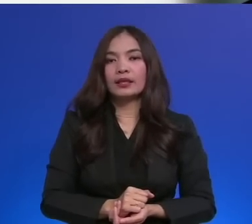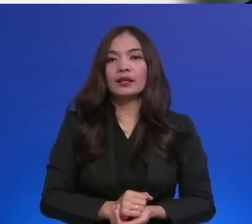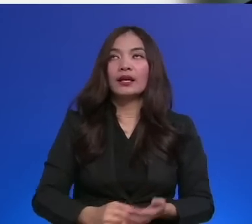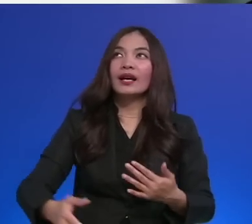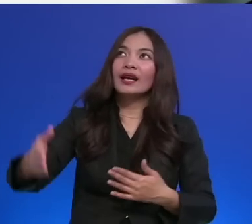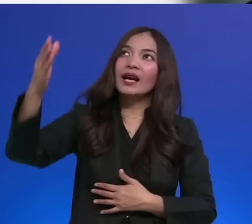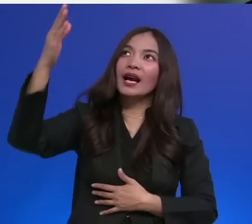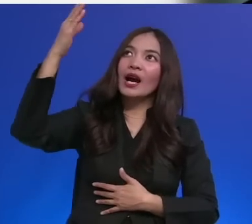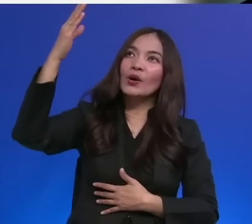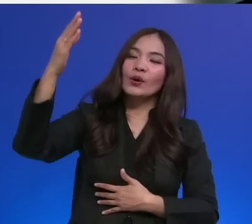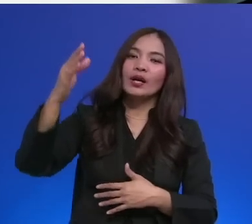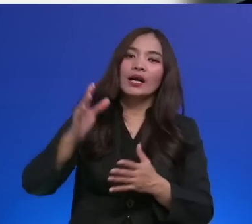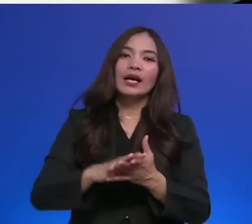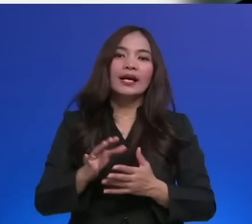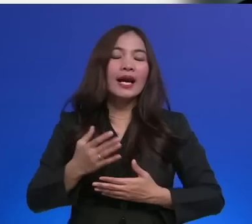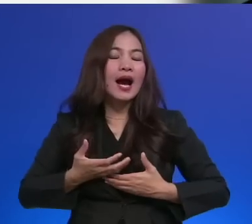Engkau gairah hidupku,